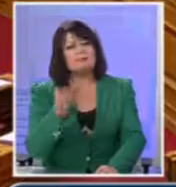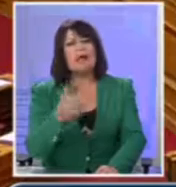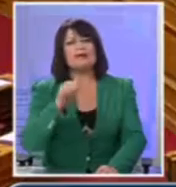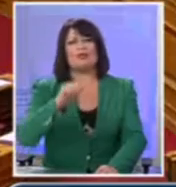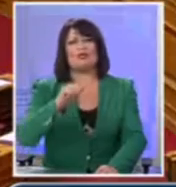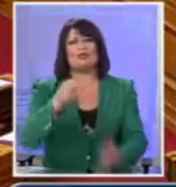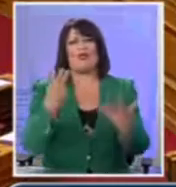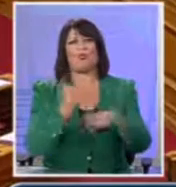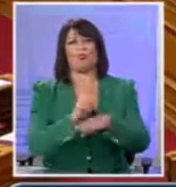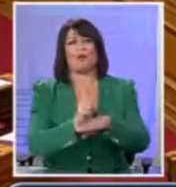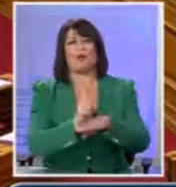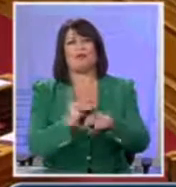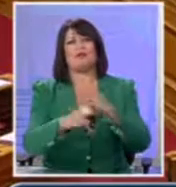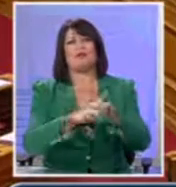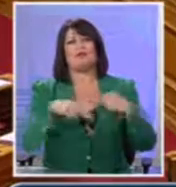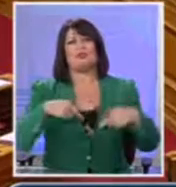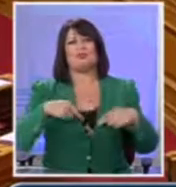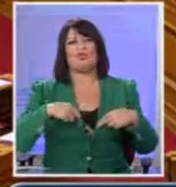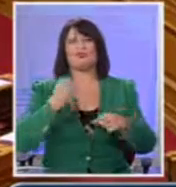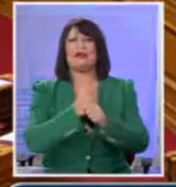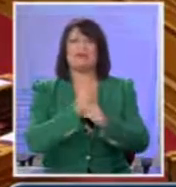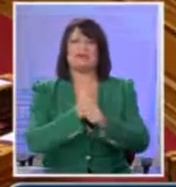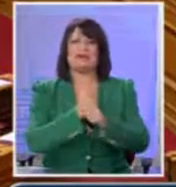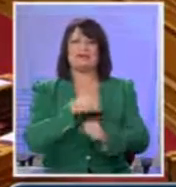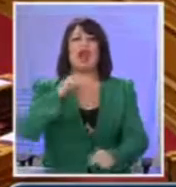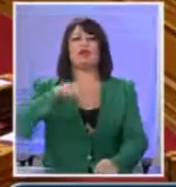Επίσης 8 λεπτά αναπληρώτρια υπουργός εργασίας.